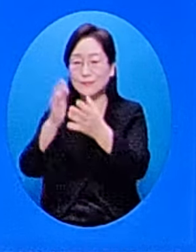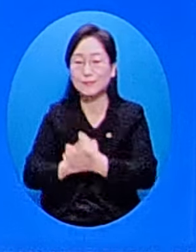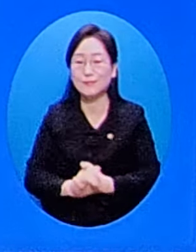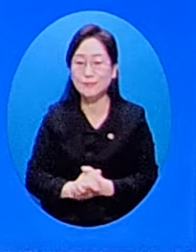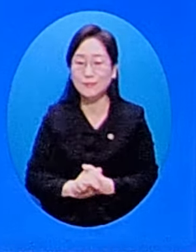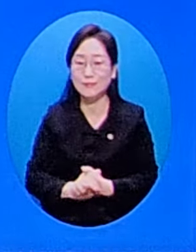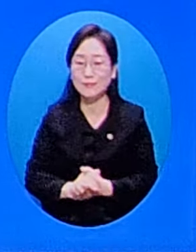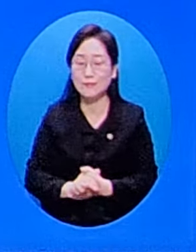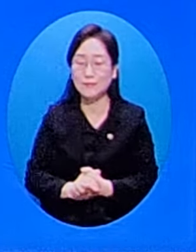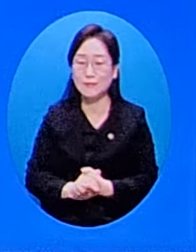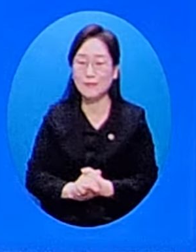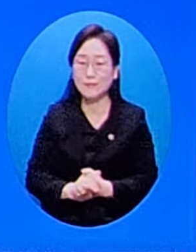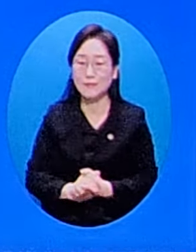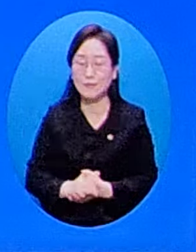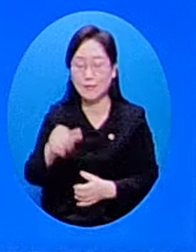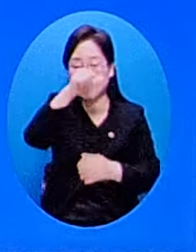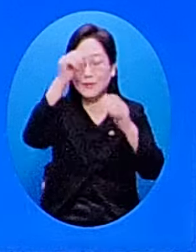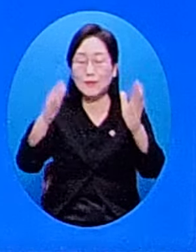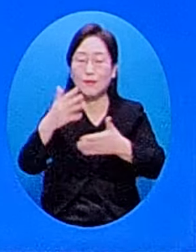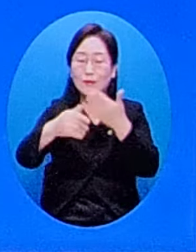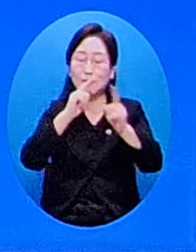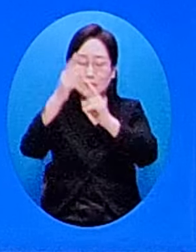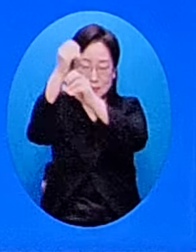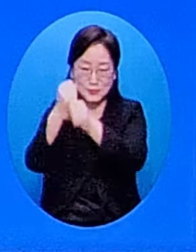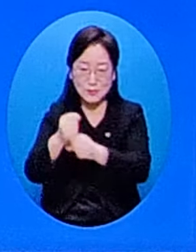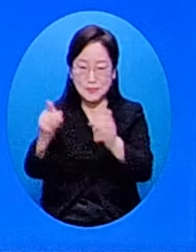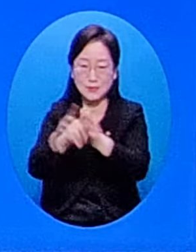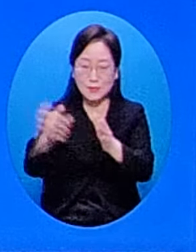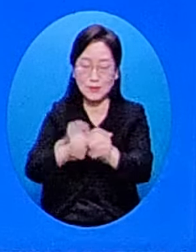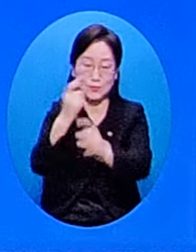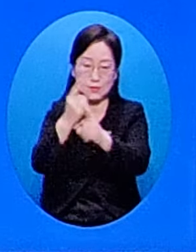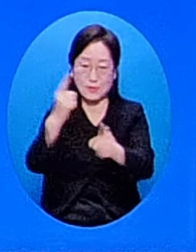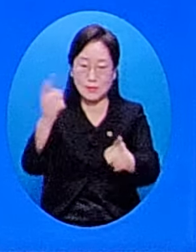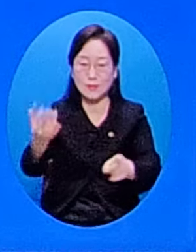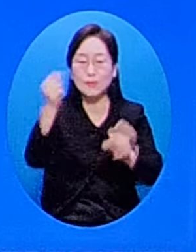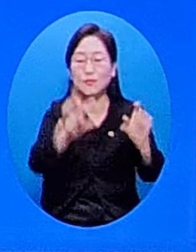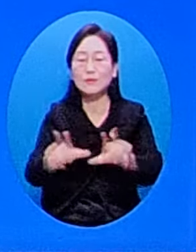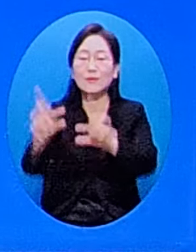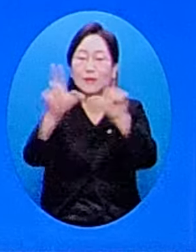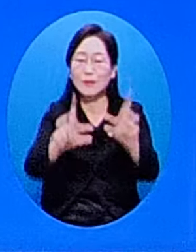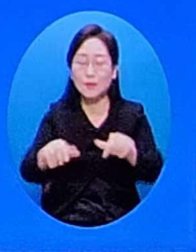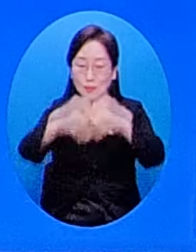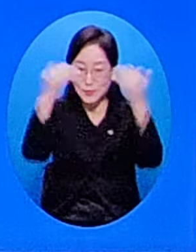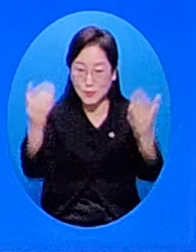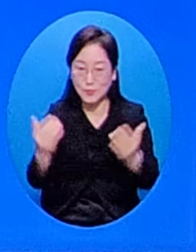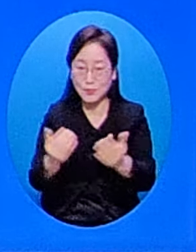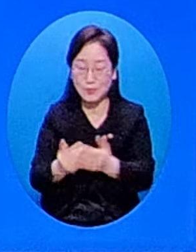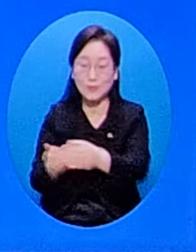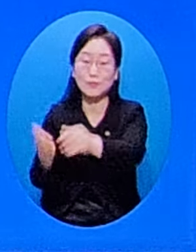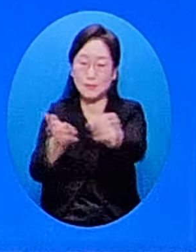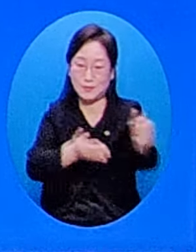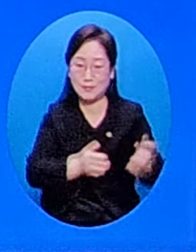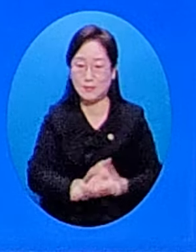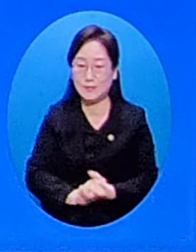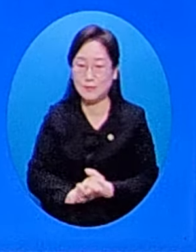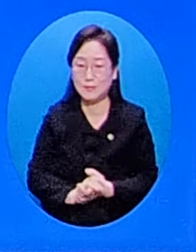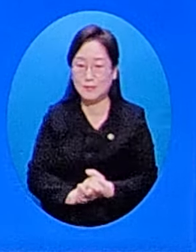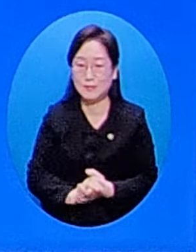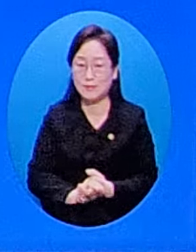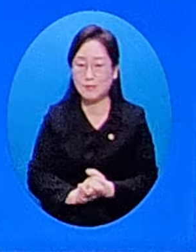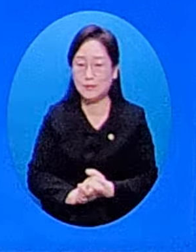축원합니다. 한 평생 말씀 붙잡고 믿음으로 승리하는 삶을 살아가는 여러분 모두가 되시기를 바랍니다.